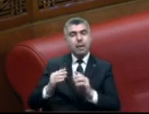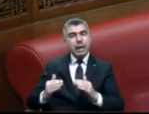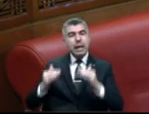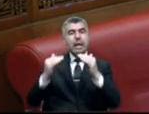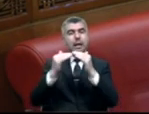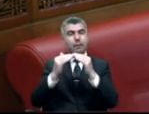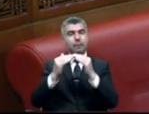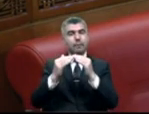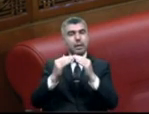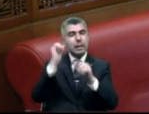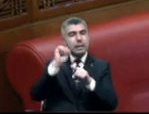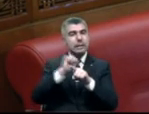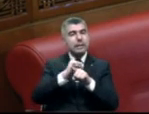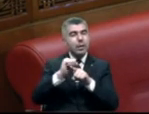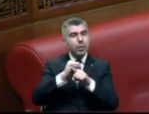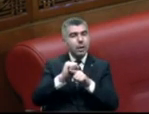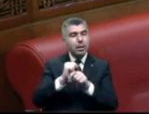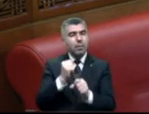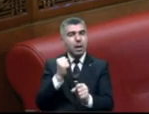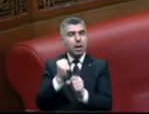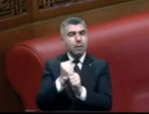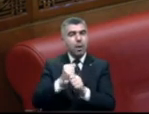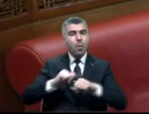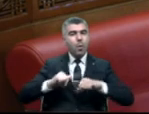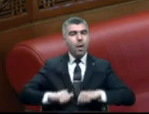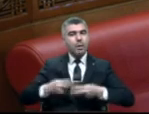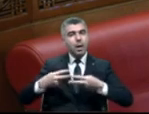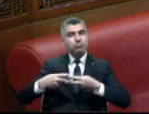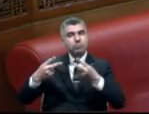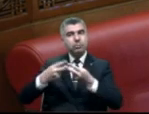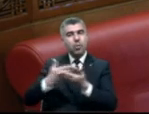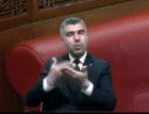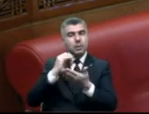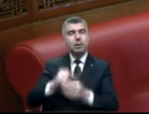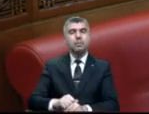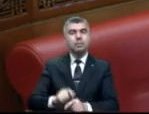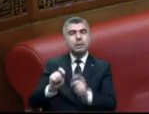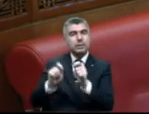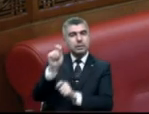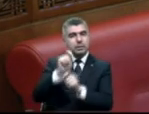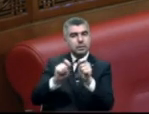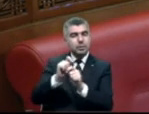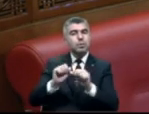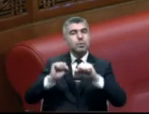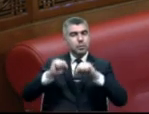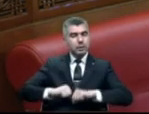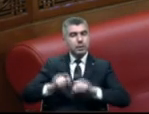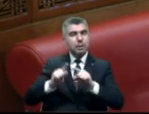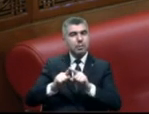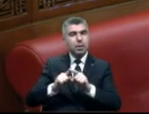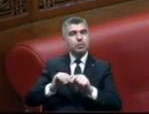عرض التكوين المهني مع متطلبات سوق الشغل، عملت الوزارة على فتح عدة أوراش ترمي إلى تمكين الشباب من